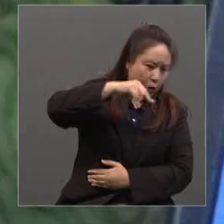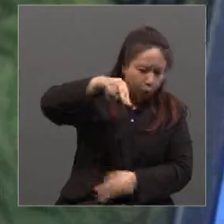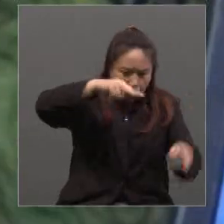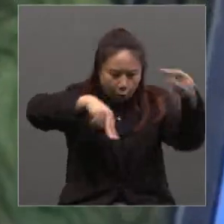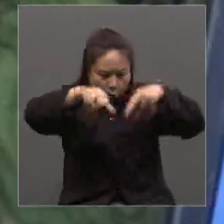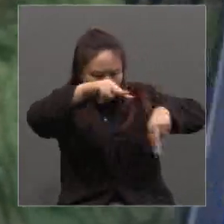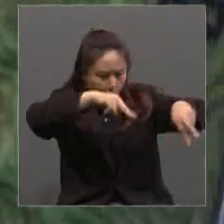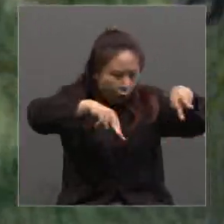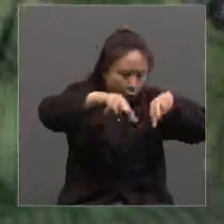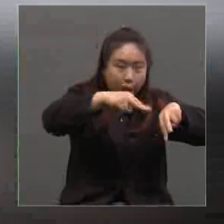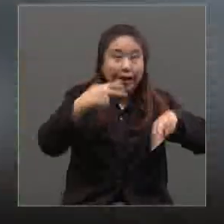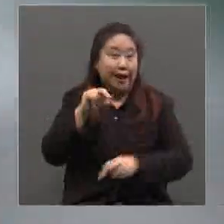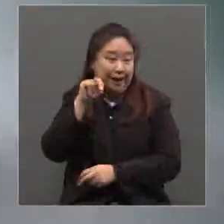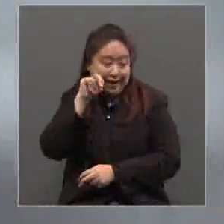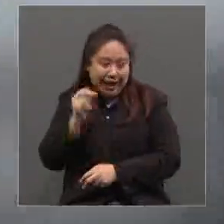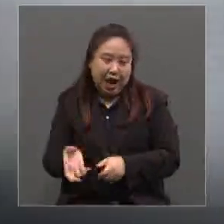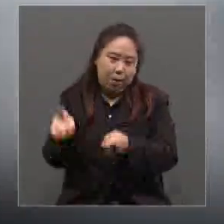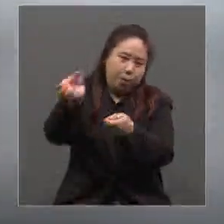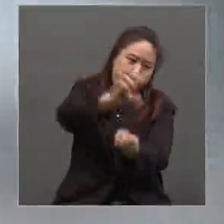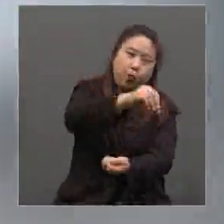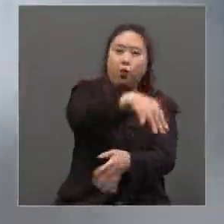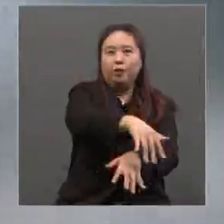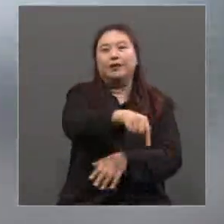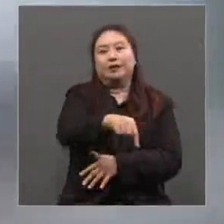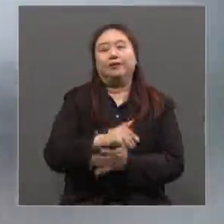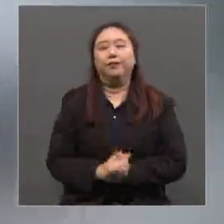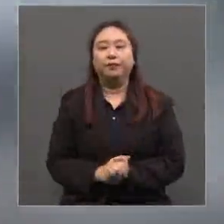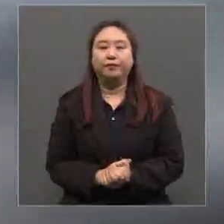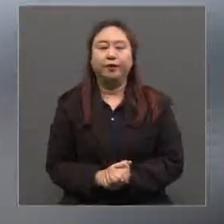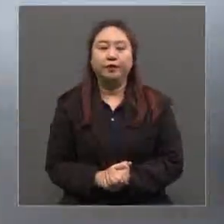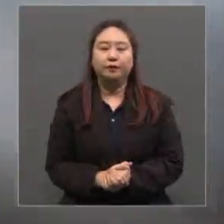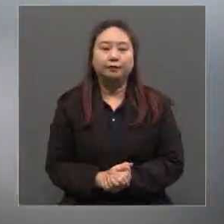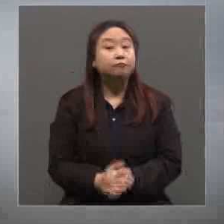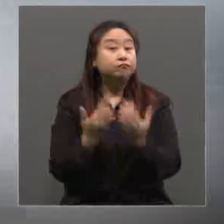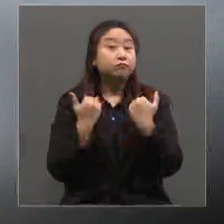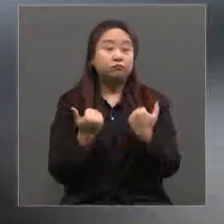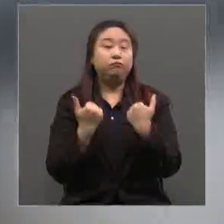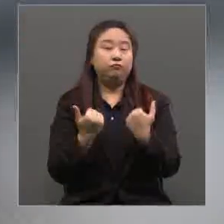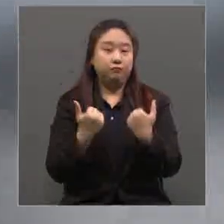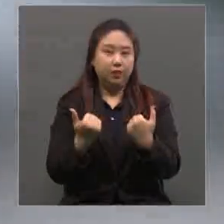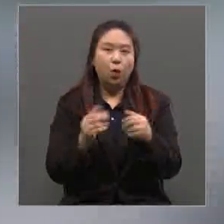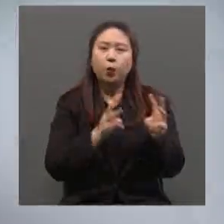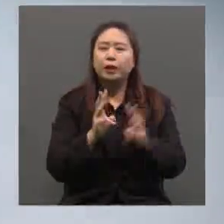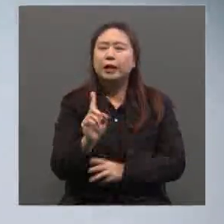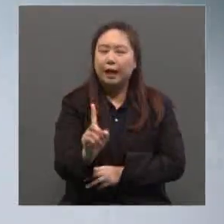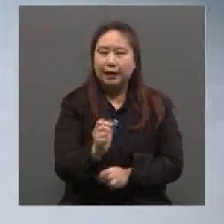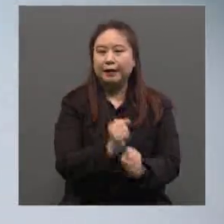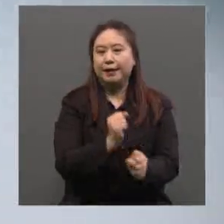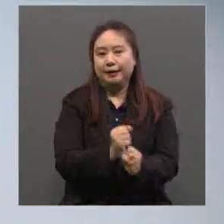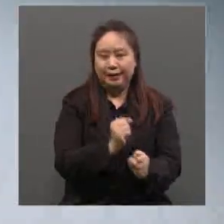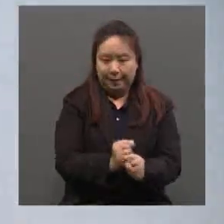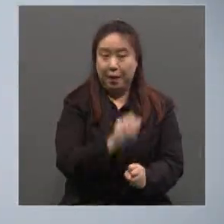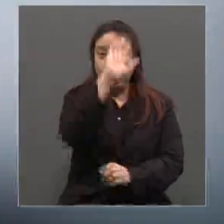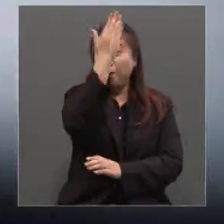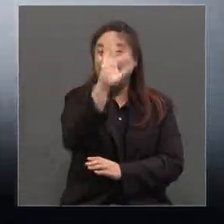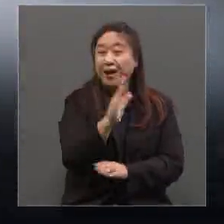ที่ที่ติดกับโรงเรียนนายร้อยพระจุลจอมเกล้าซึ่งการดับไฟภาคพื้นดินวันนี้นะคะใช้วิธีสร้างแนวไฟเพื่อกัน